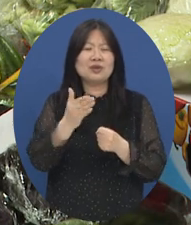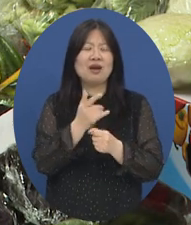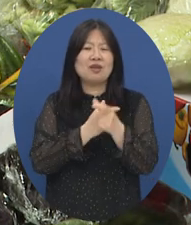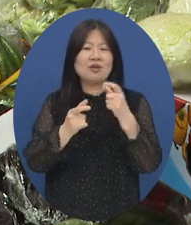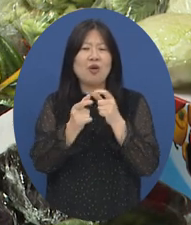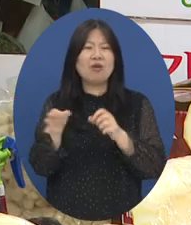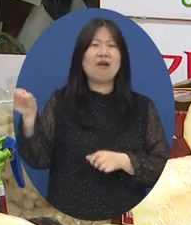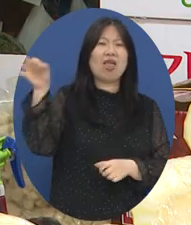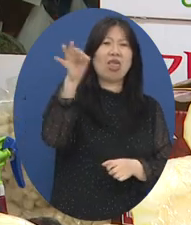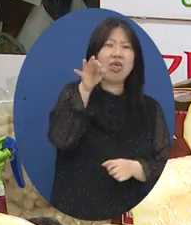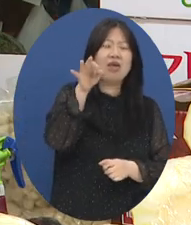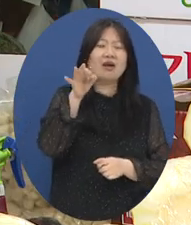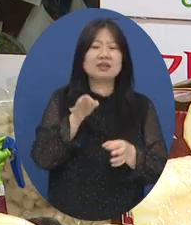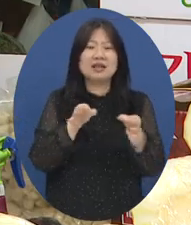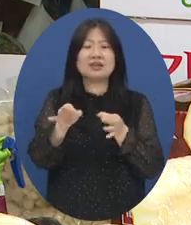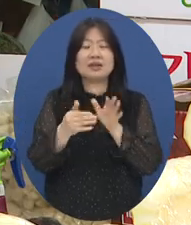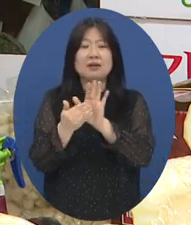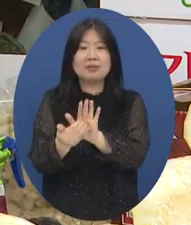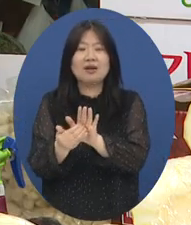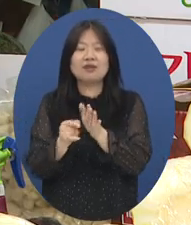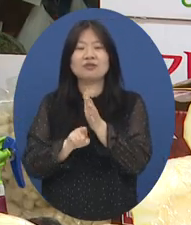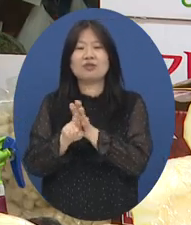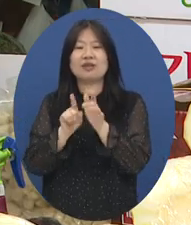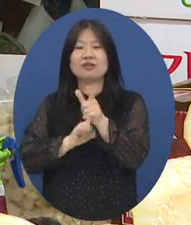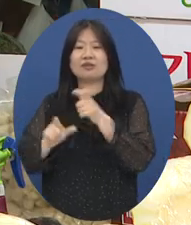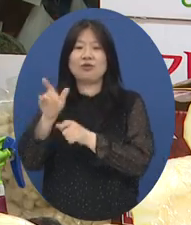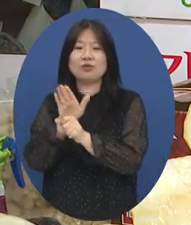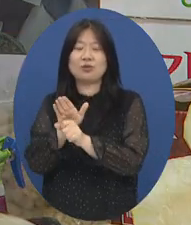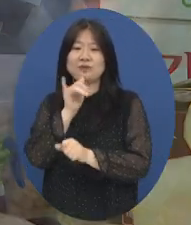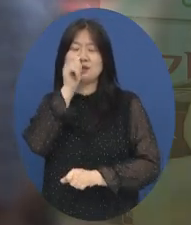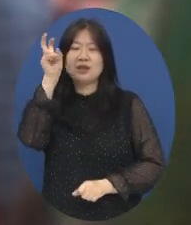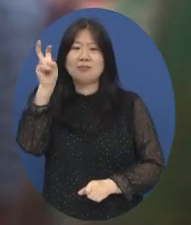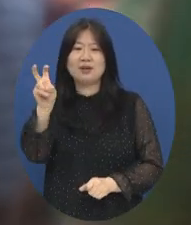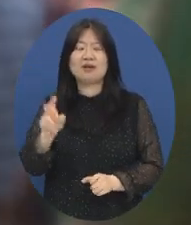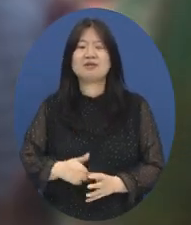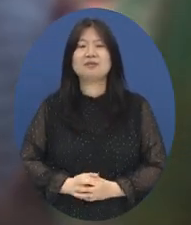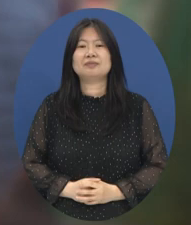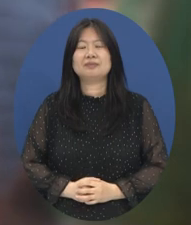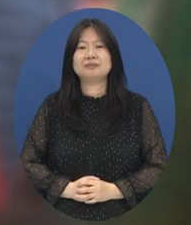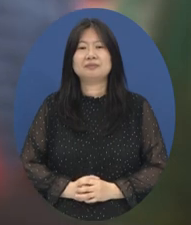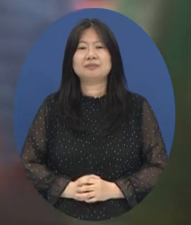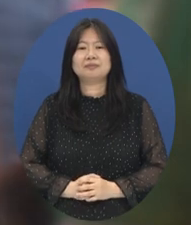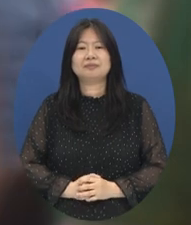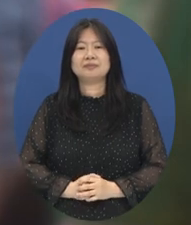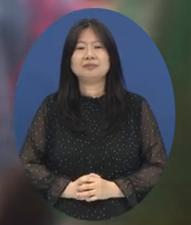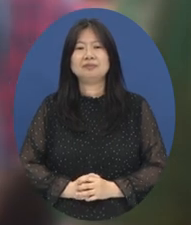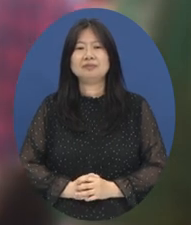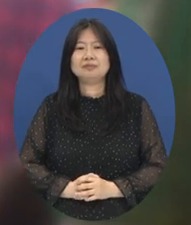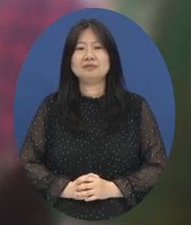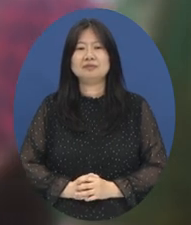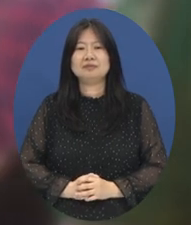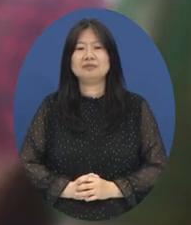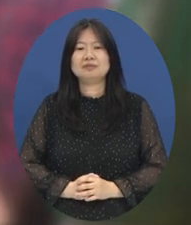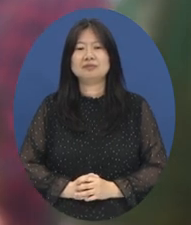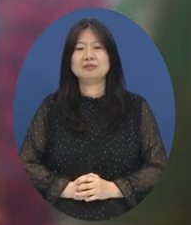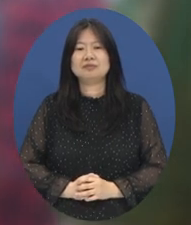예방하는데도 큰 도움이 될 것으로 보고 있습니다 경기 gtv 최저 입니다